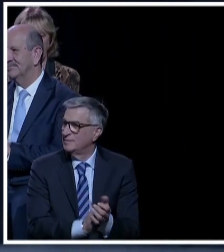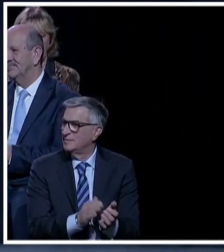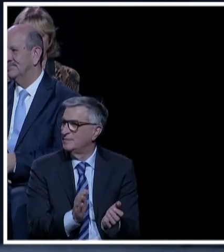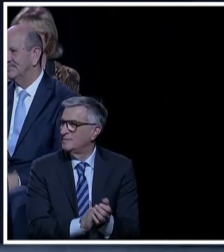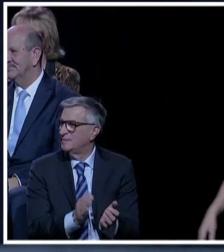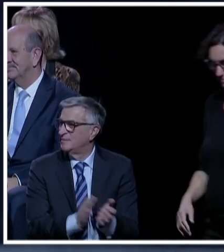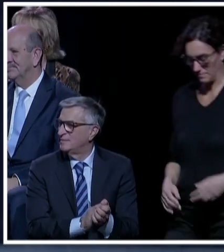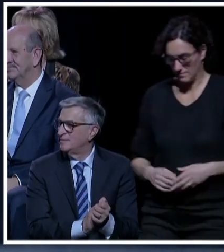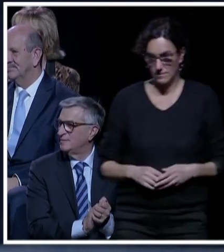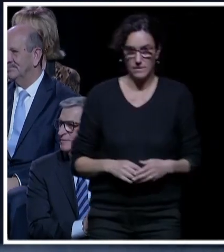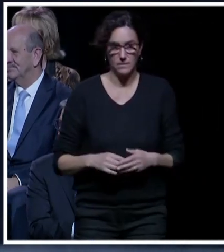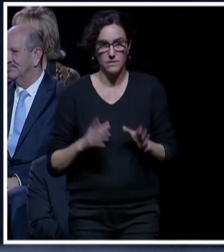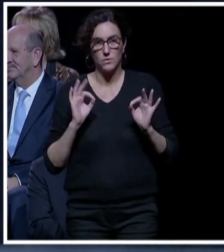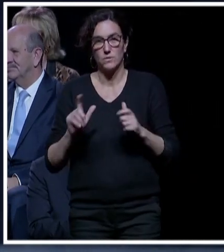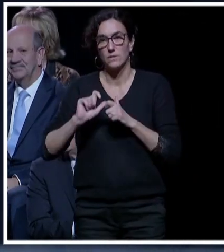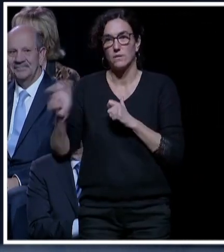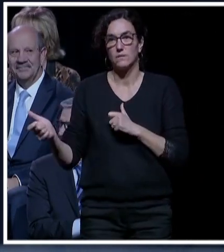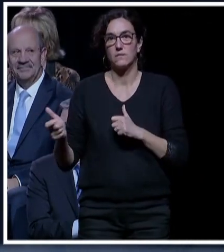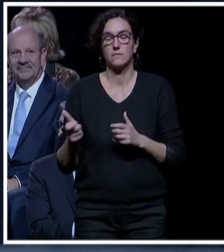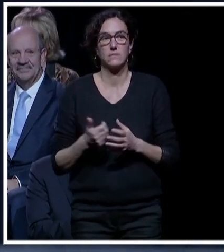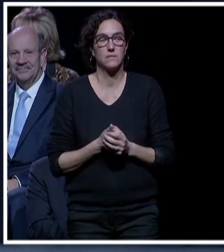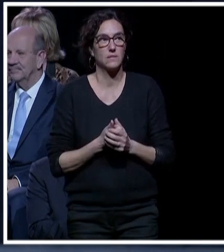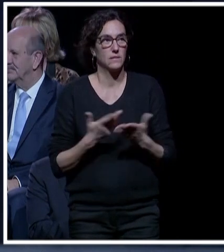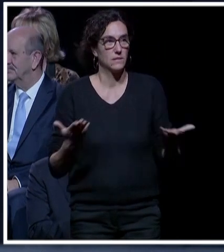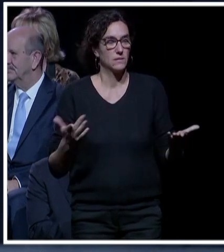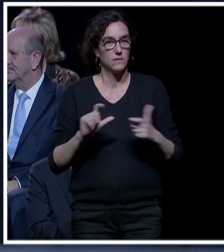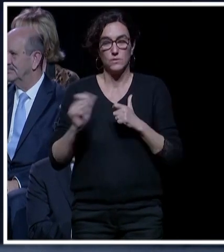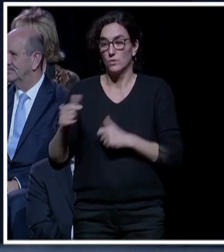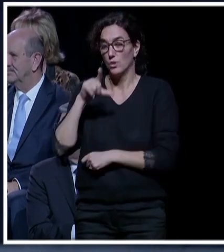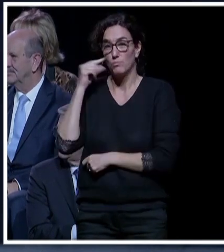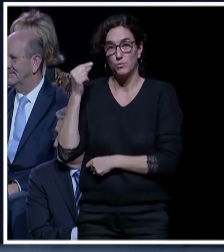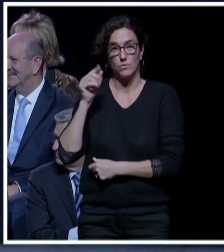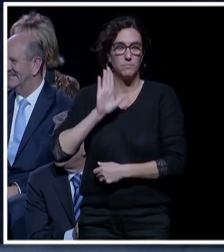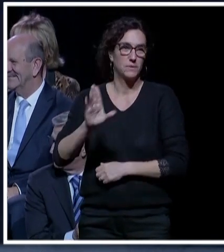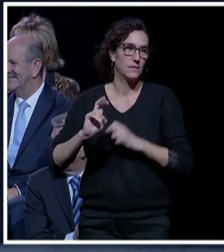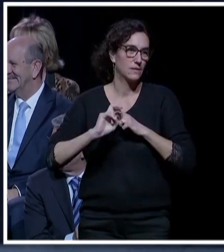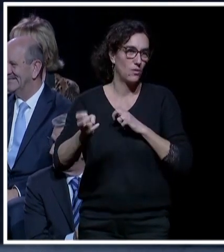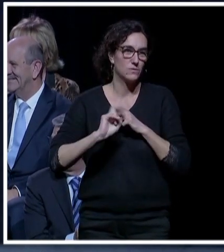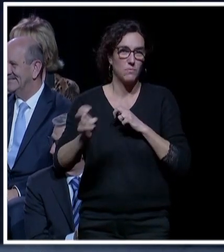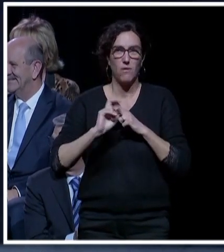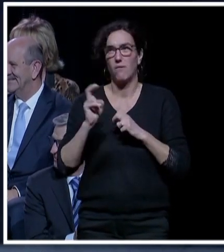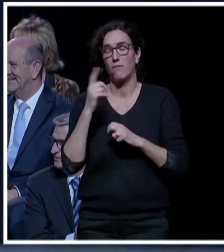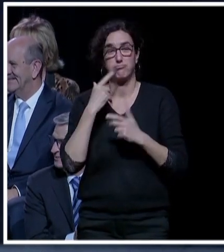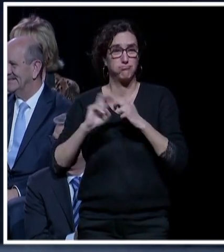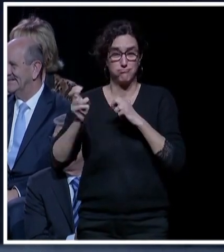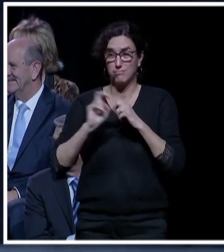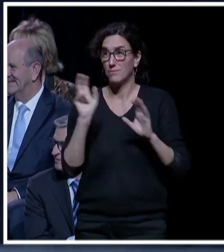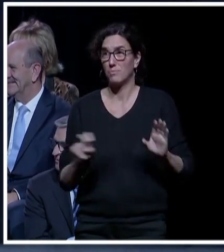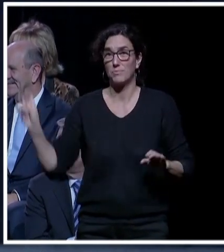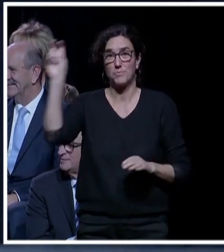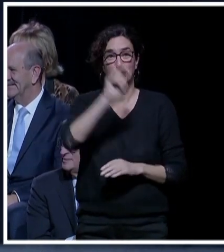À tes côtés, chère Alexandra, donc il est un monsieur transport vraiment au niveau national maintenant. Il a